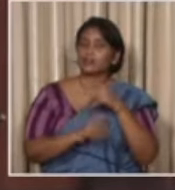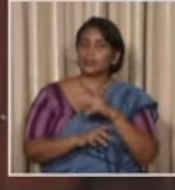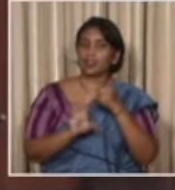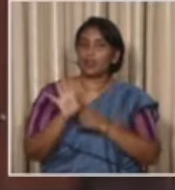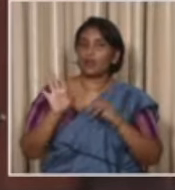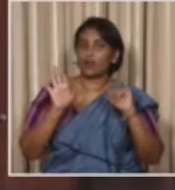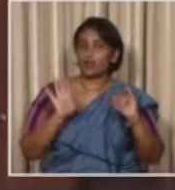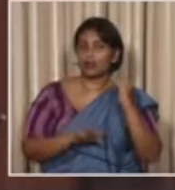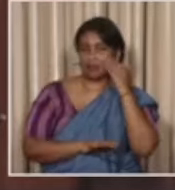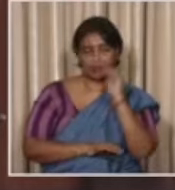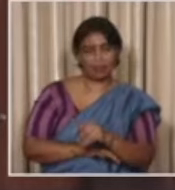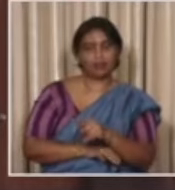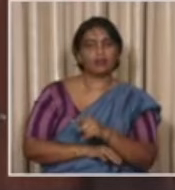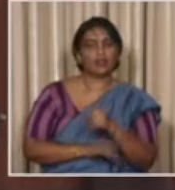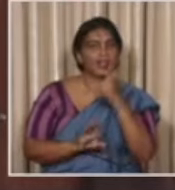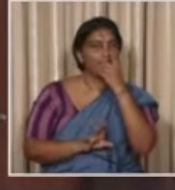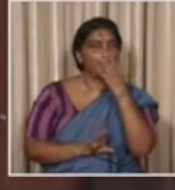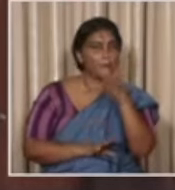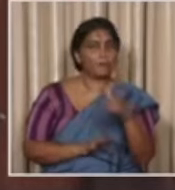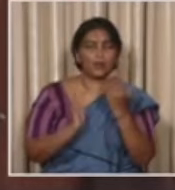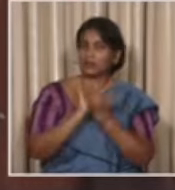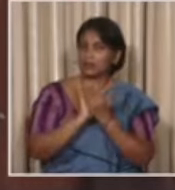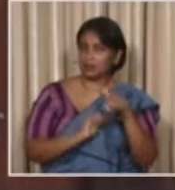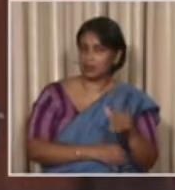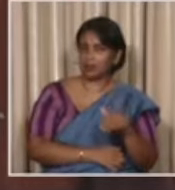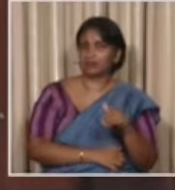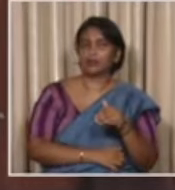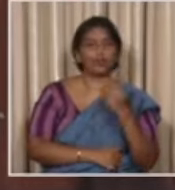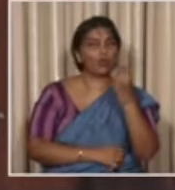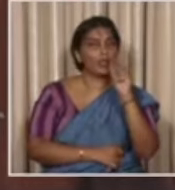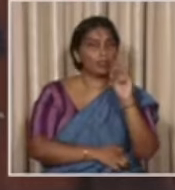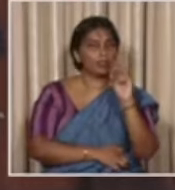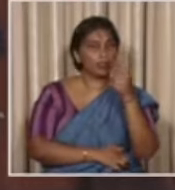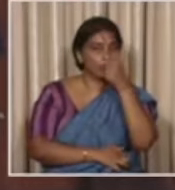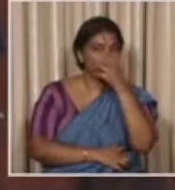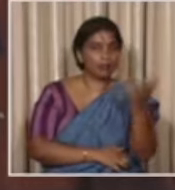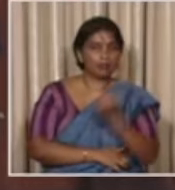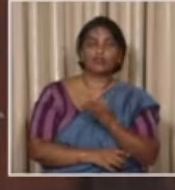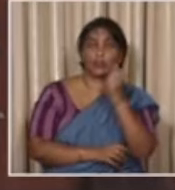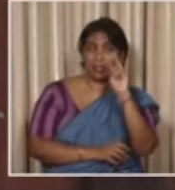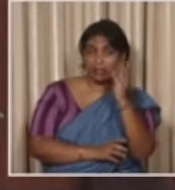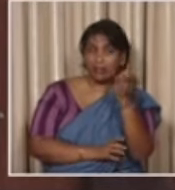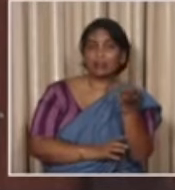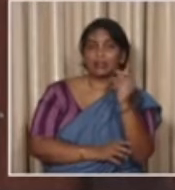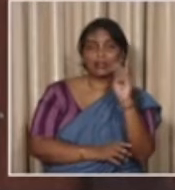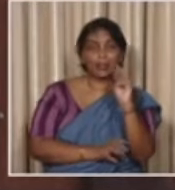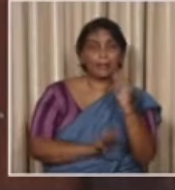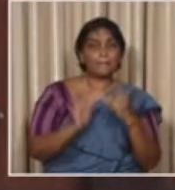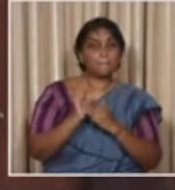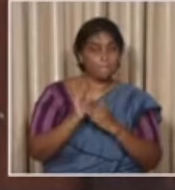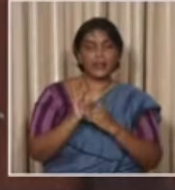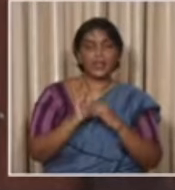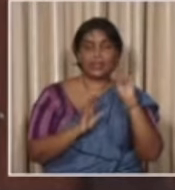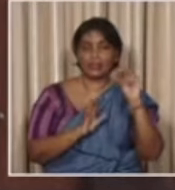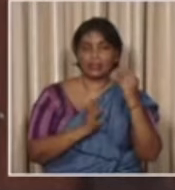අවුරුදු 6ක දරුවෙක් එක වසර ඉගෙන ගන්න දරුවෙක් රුපියල් 30ක කප්පම් ඉල්ලලා පැහැරගෙන යනවා. දැන් මේ රුපියල් මිලියන 30ක